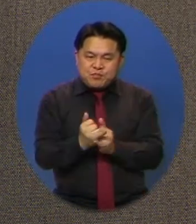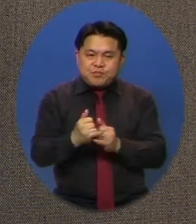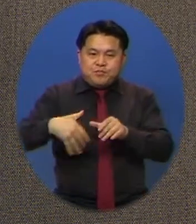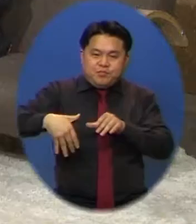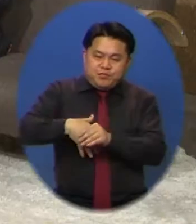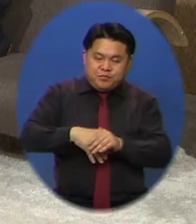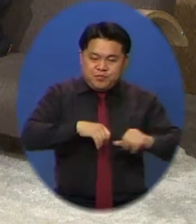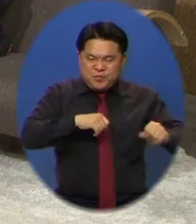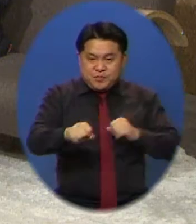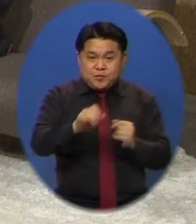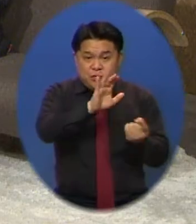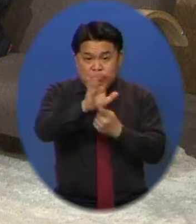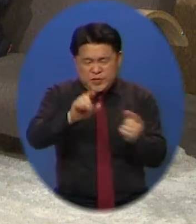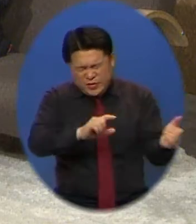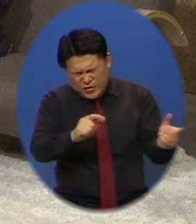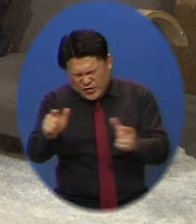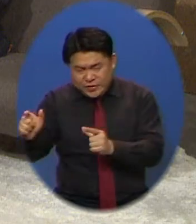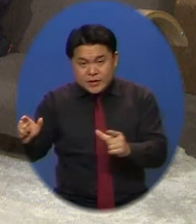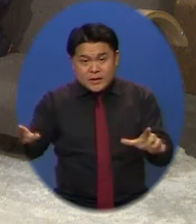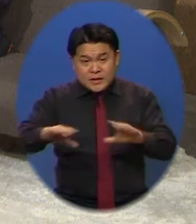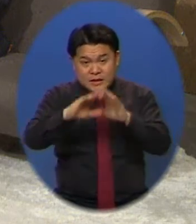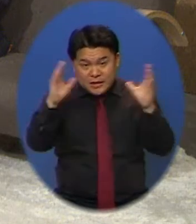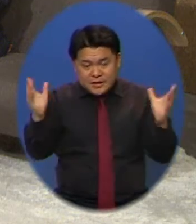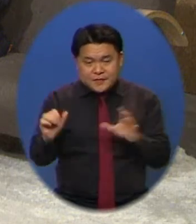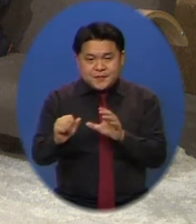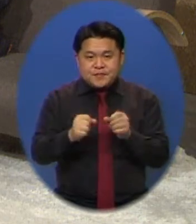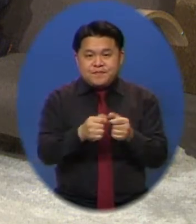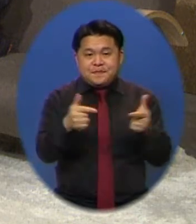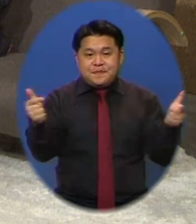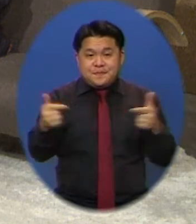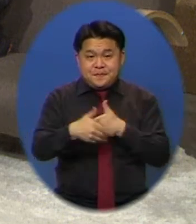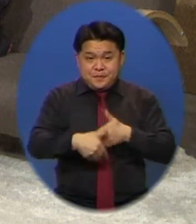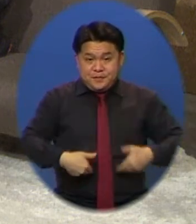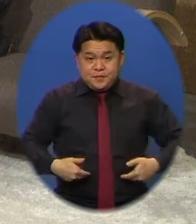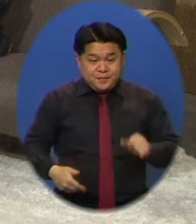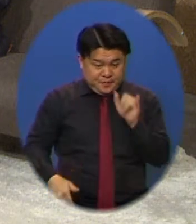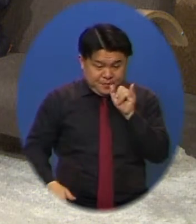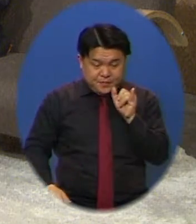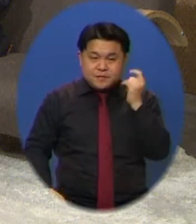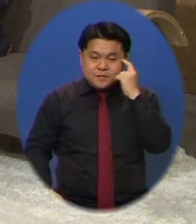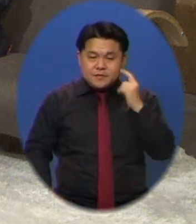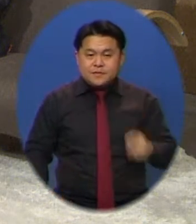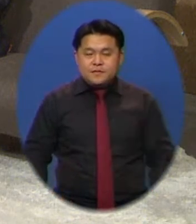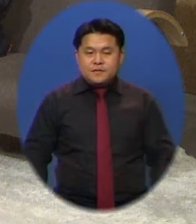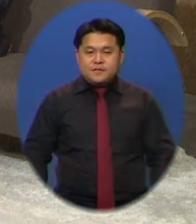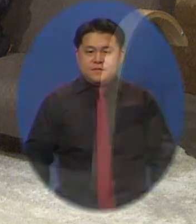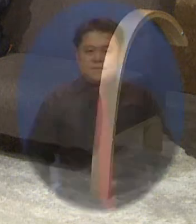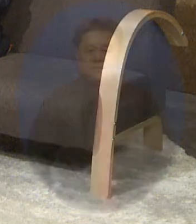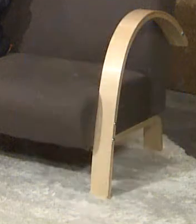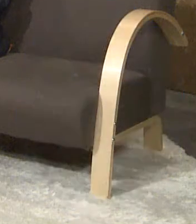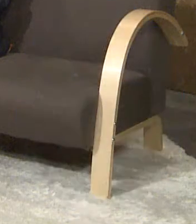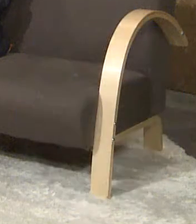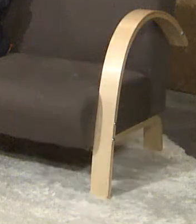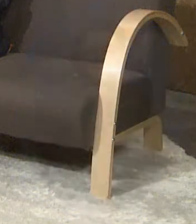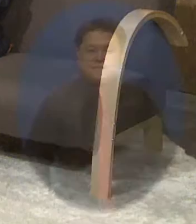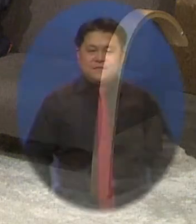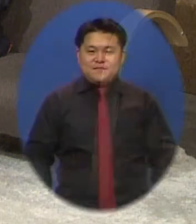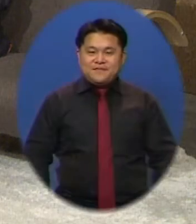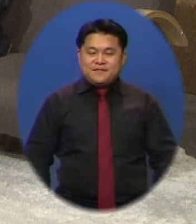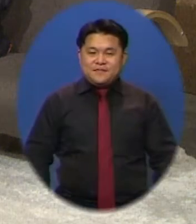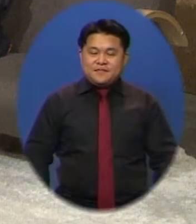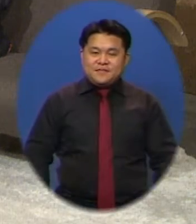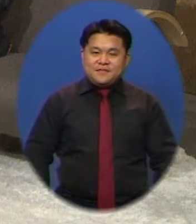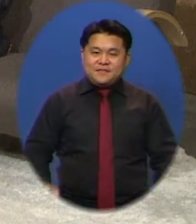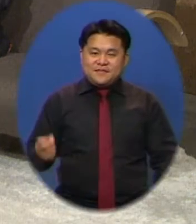사회 문화운동이나 이런 쪽을 통해서 확산시켜 나갈 필요가 있다고 보겠습니다. 네, 그러면 잠시